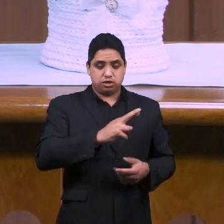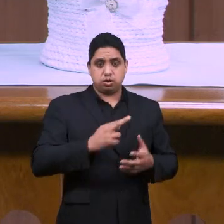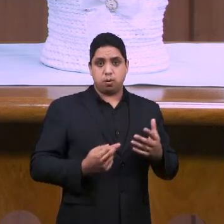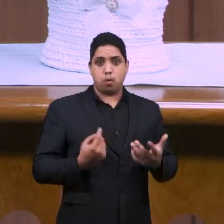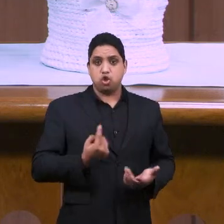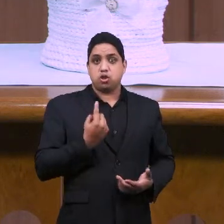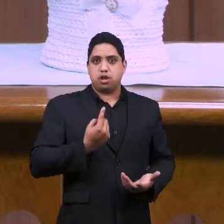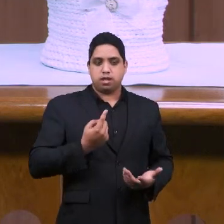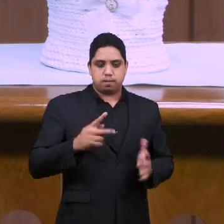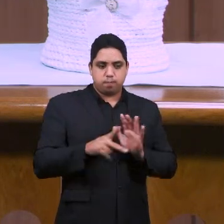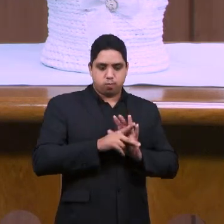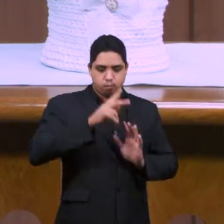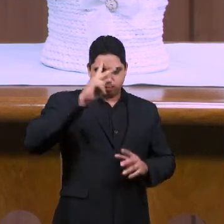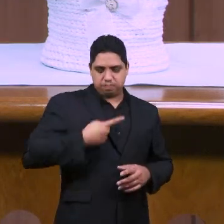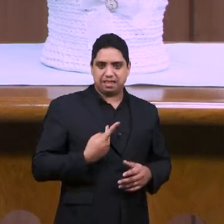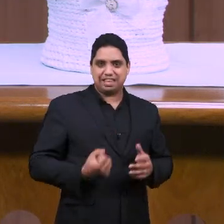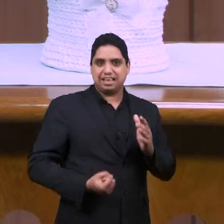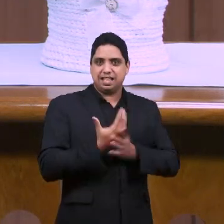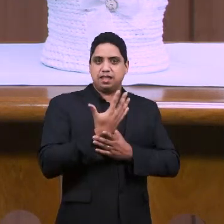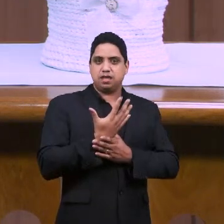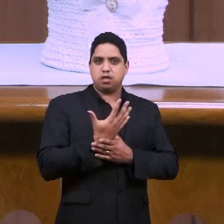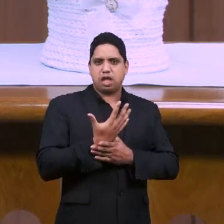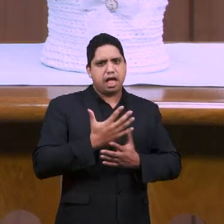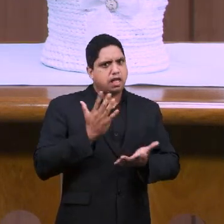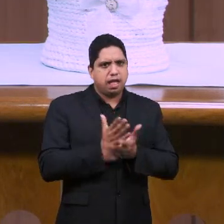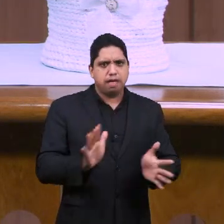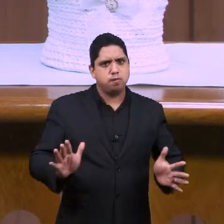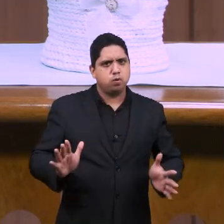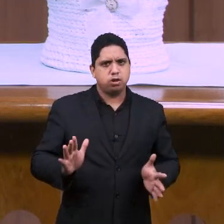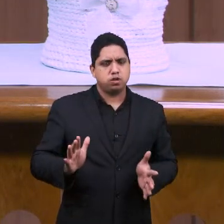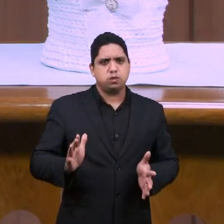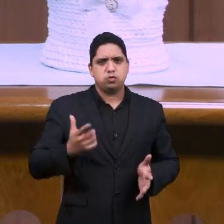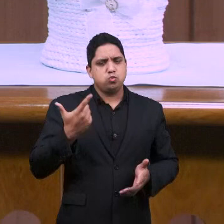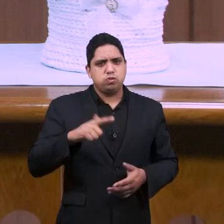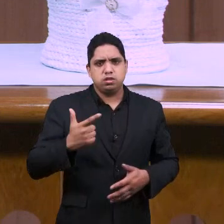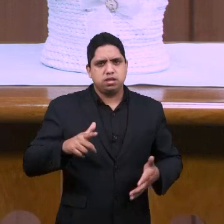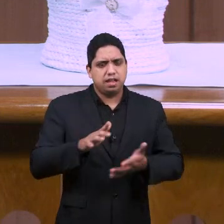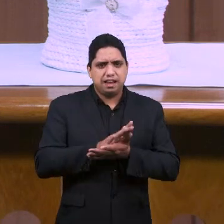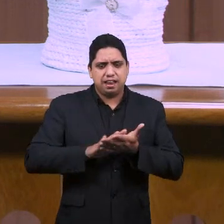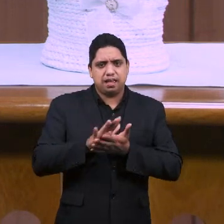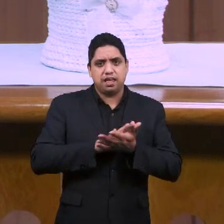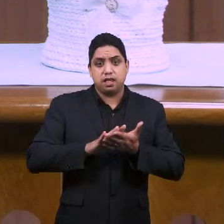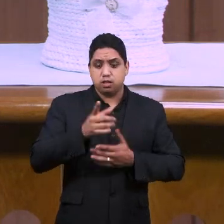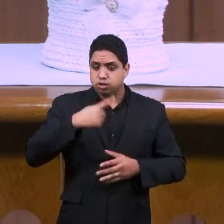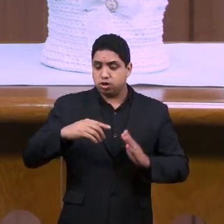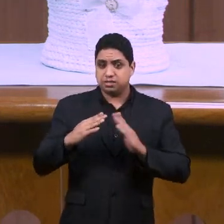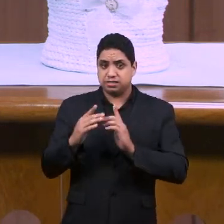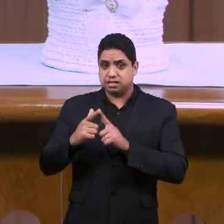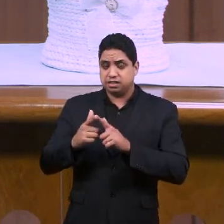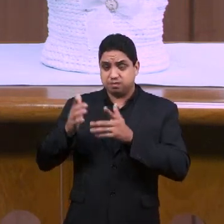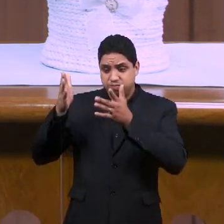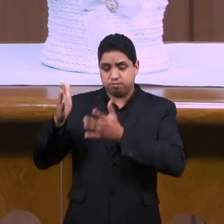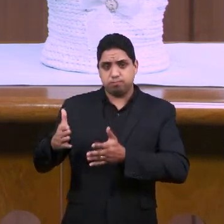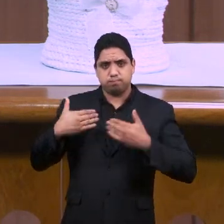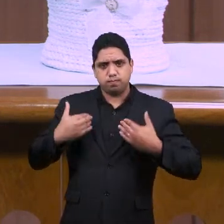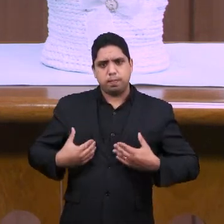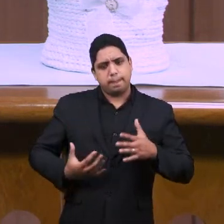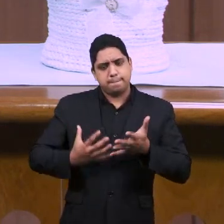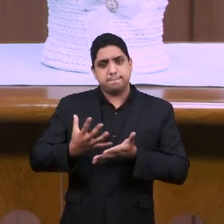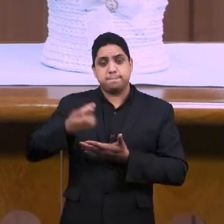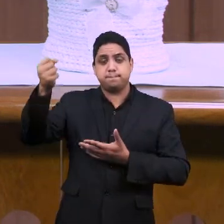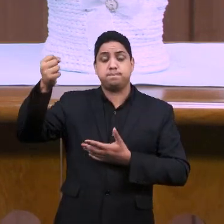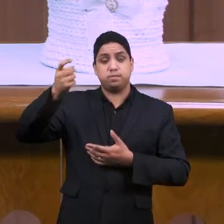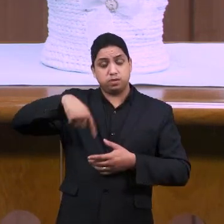donc de ce qu'il comprend d'une religion qui est à lui et il y fait ce qu'il veut. Cela doit arrêter. L'Église va